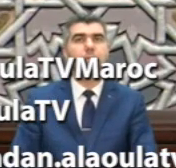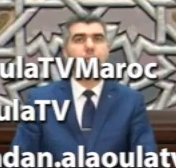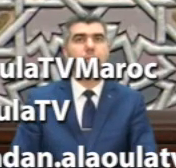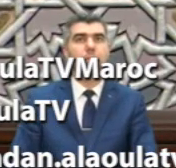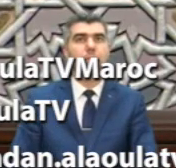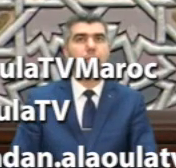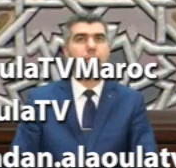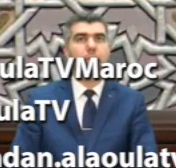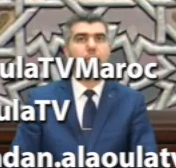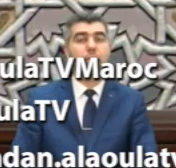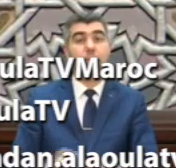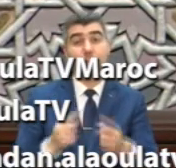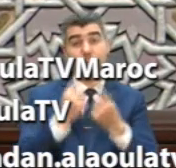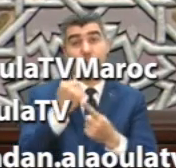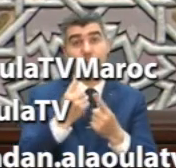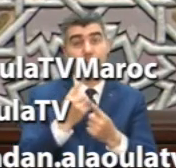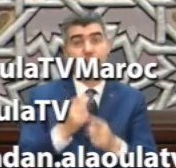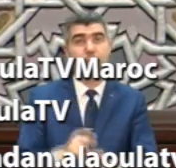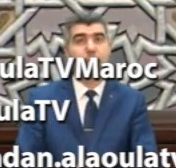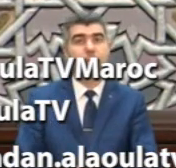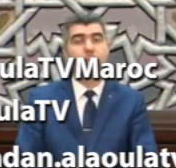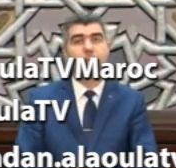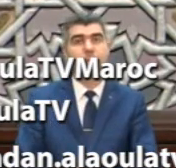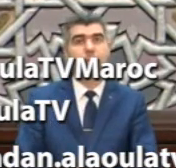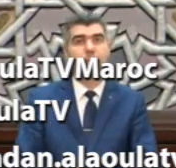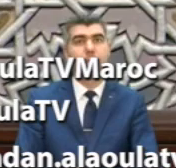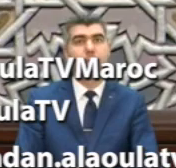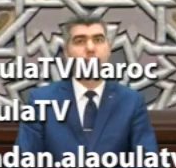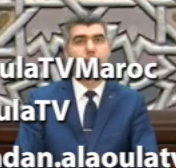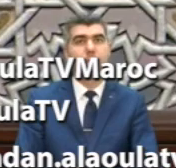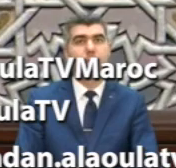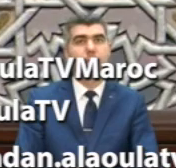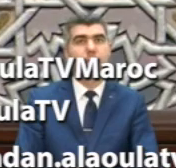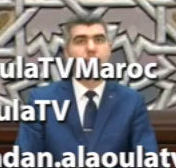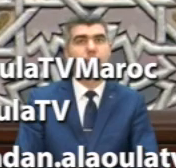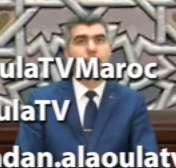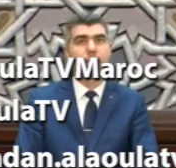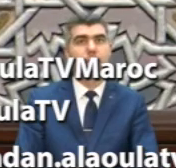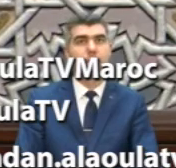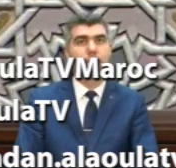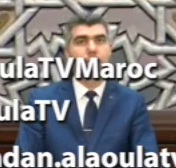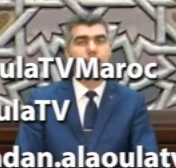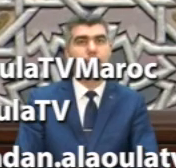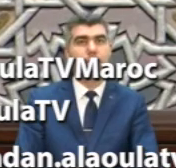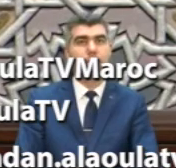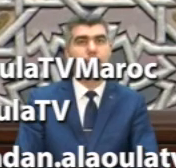تعقيب آخر؟ لا تعقيب. إذن